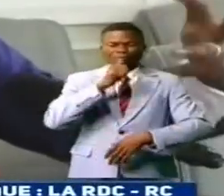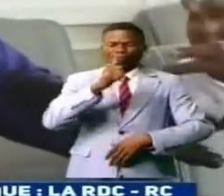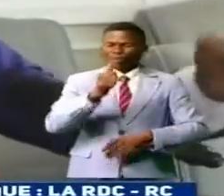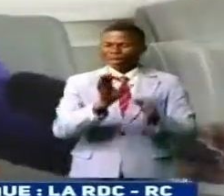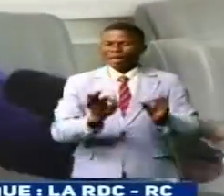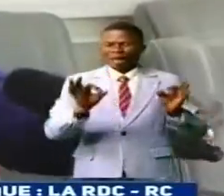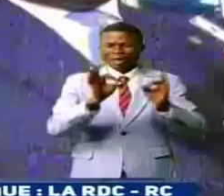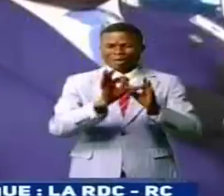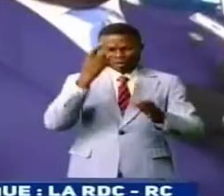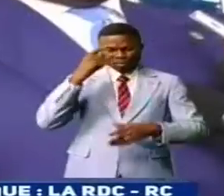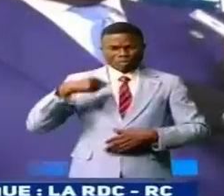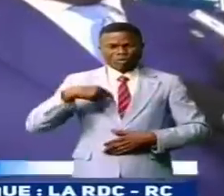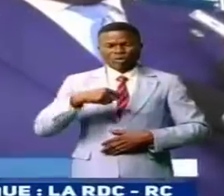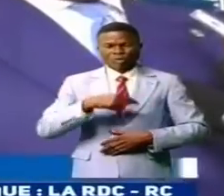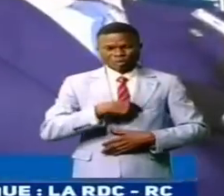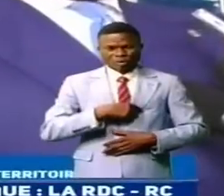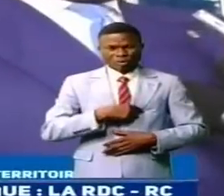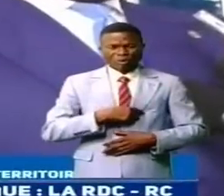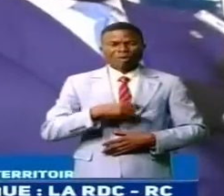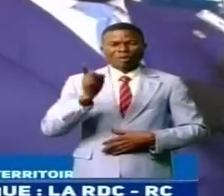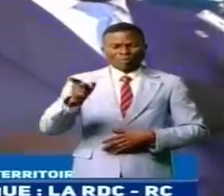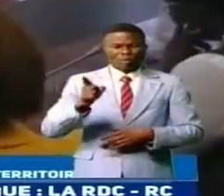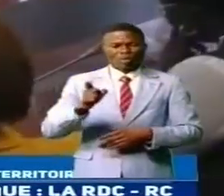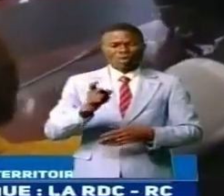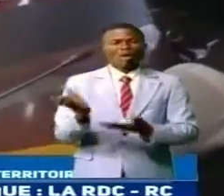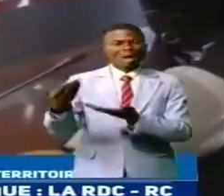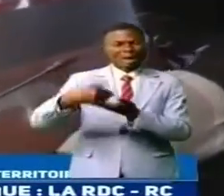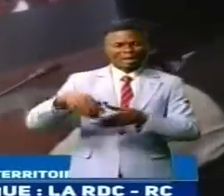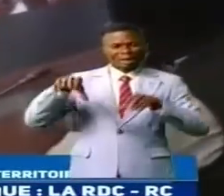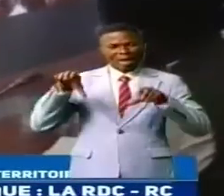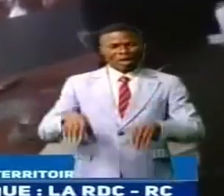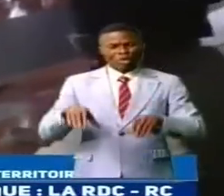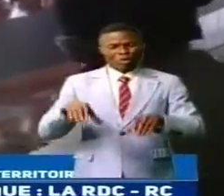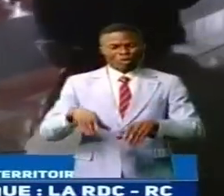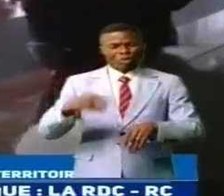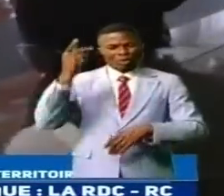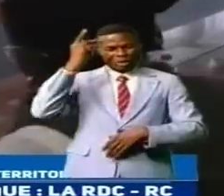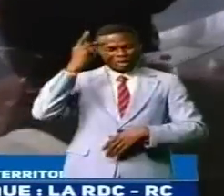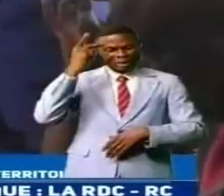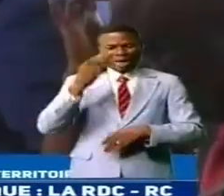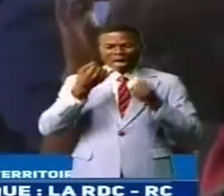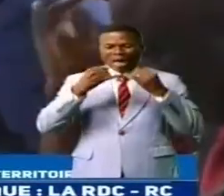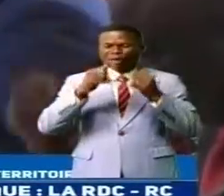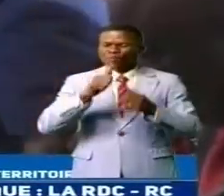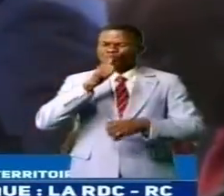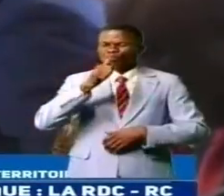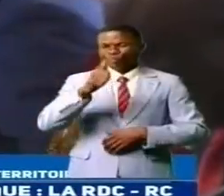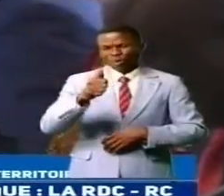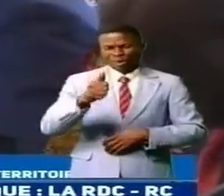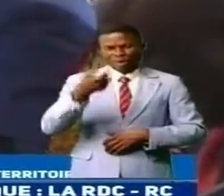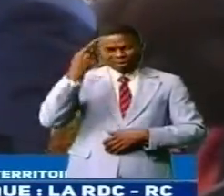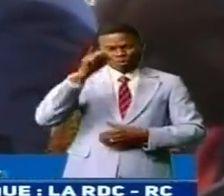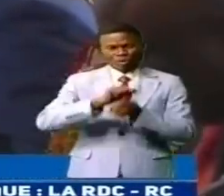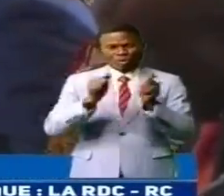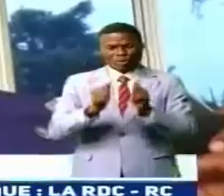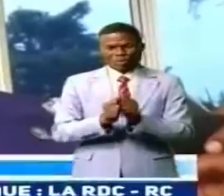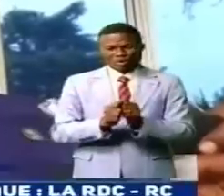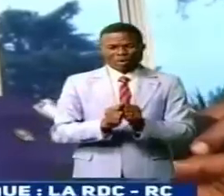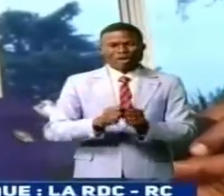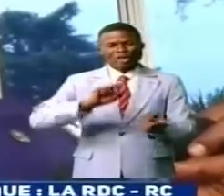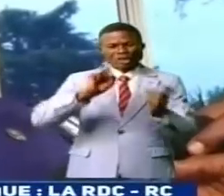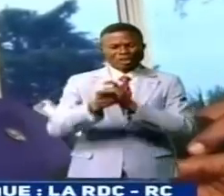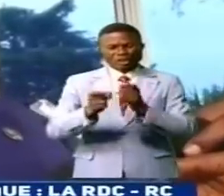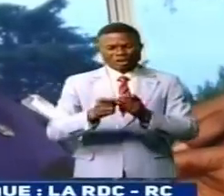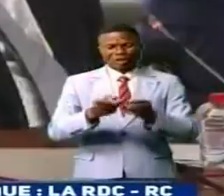importante et capitale pour nous. Et je vais repartir avec des informations très, très, très bien élaborées en ce qui concerne l'aménagement et